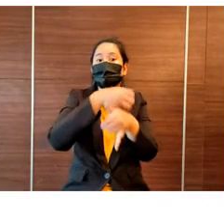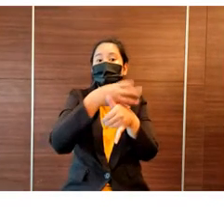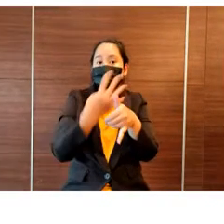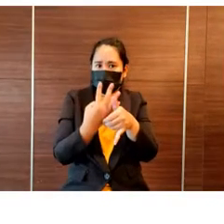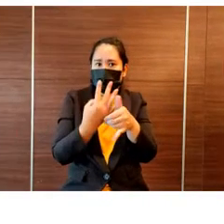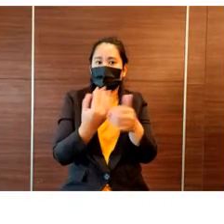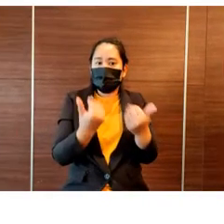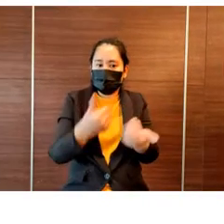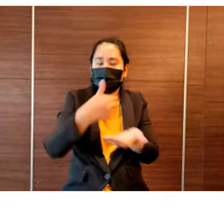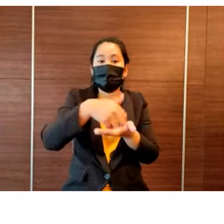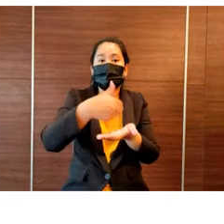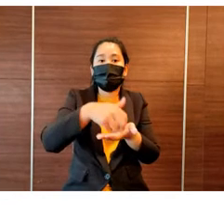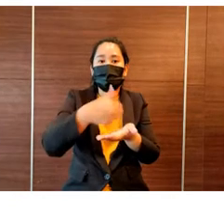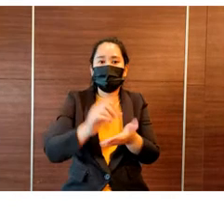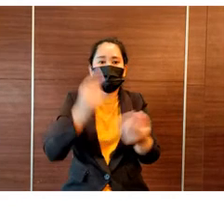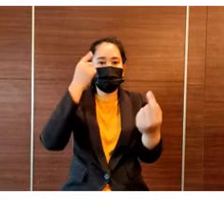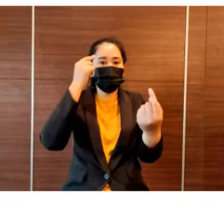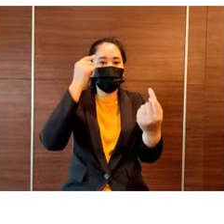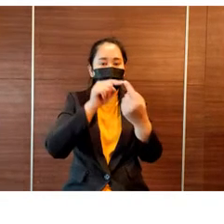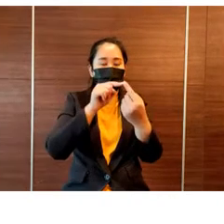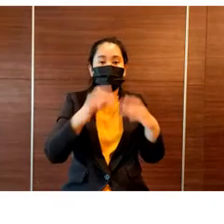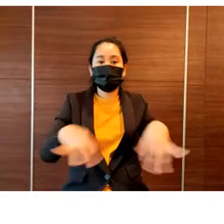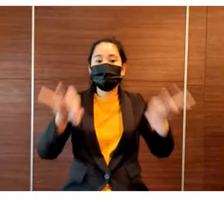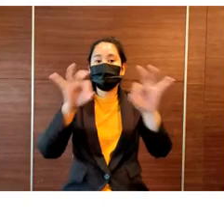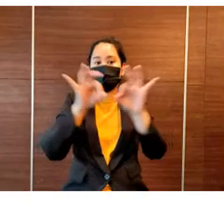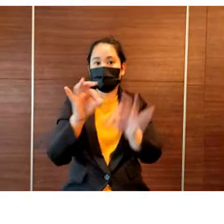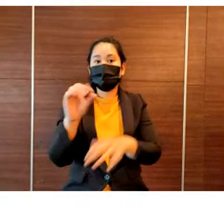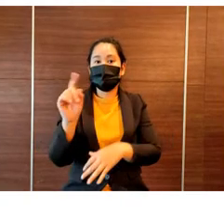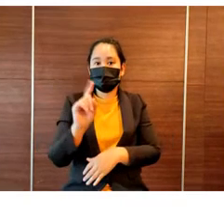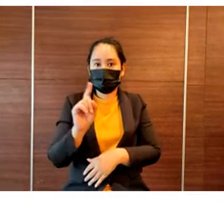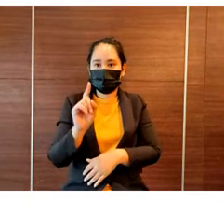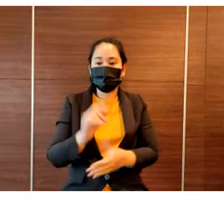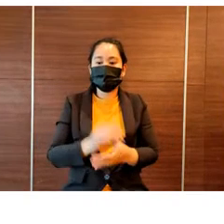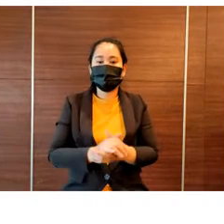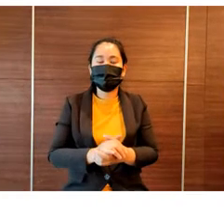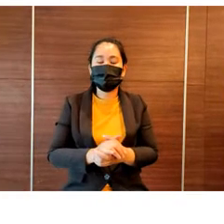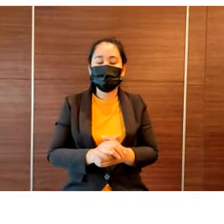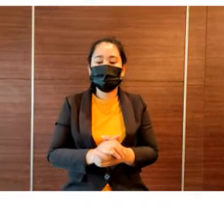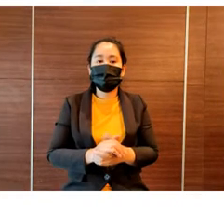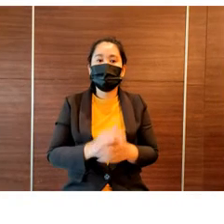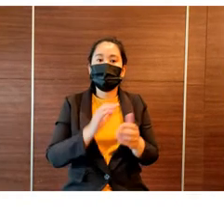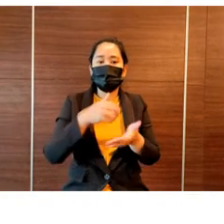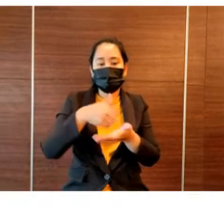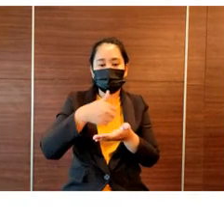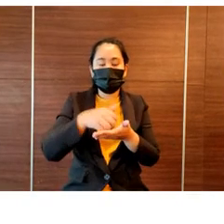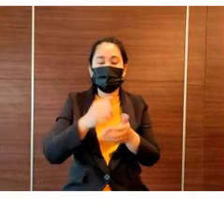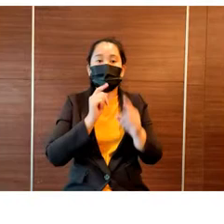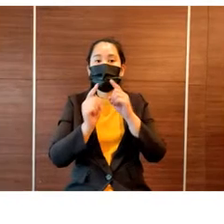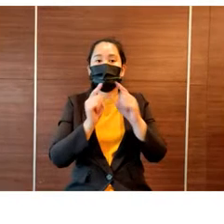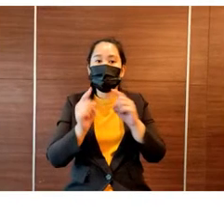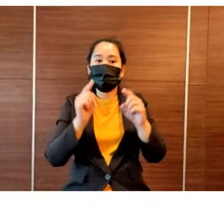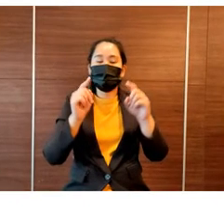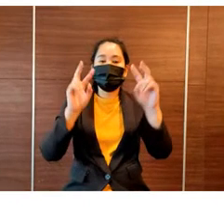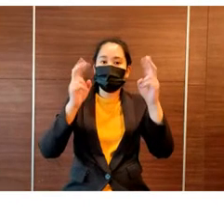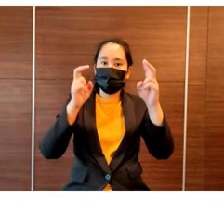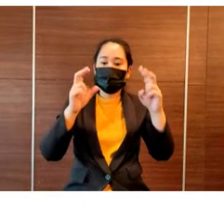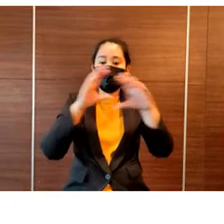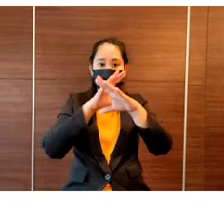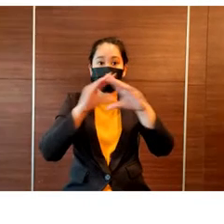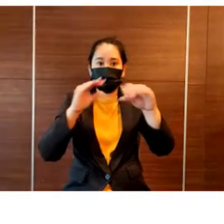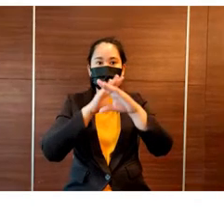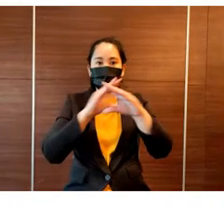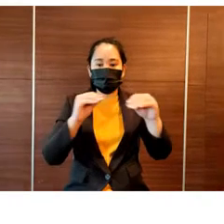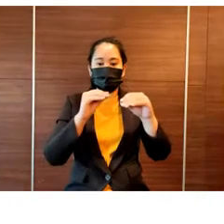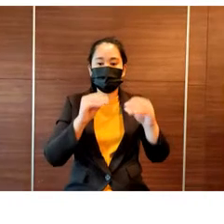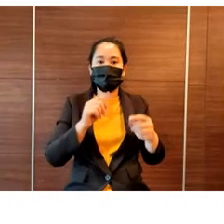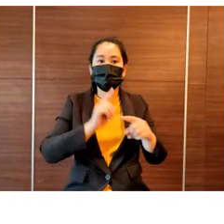ในวันนี้มีวัตถุประสงค์สำคัญเพื่อให้มีการพูดคุยกันอย่างสร้างสรรค์ระหว่างผู้ที่มีส่วนเกี่ยว